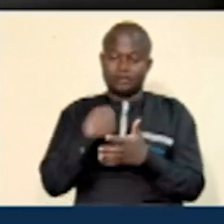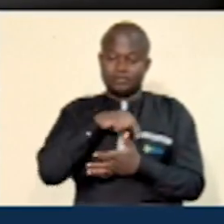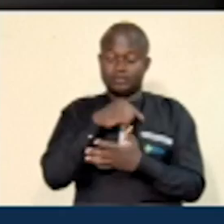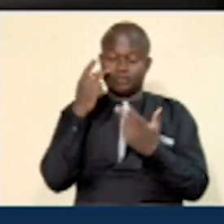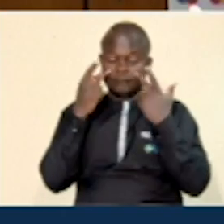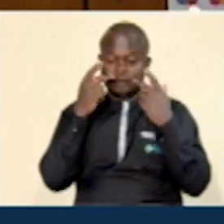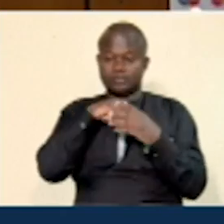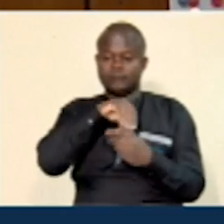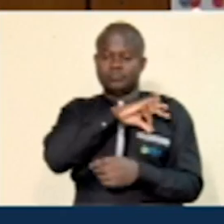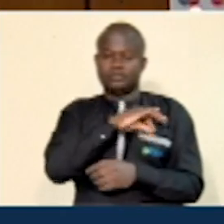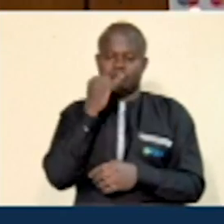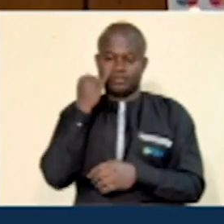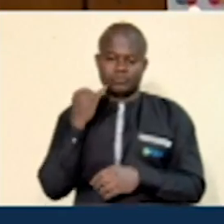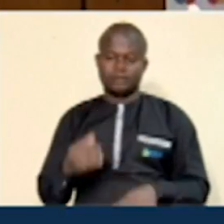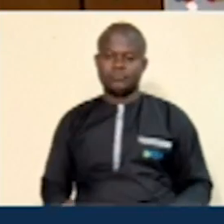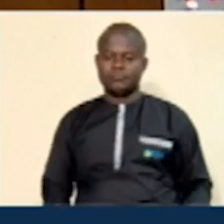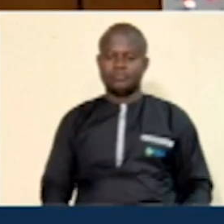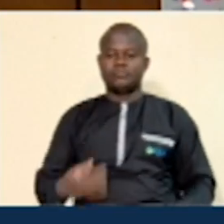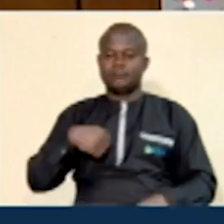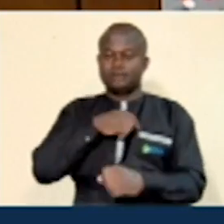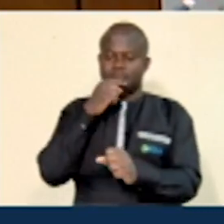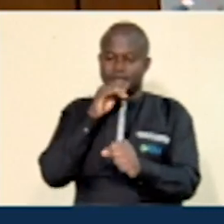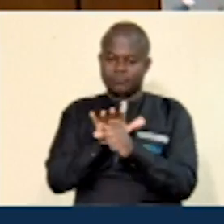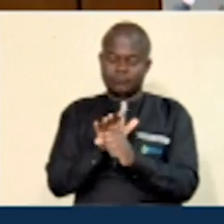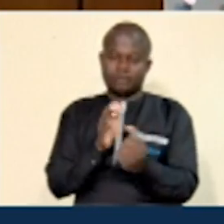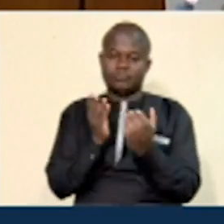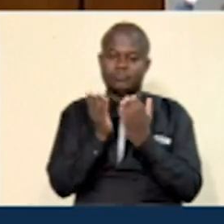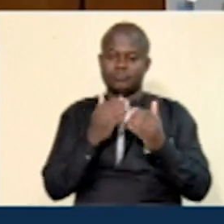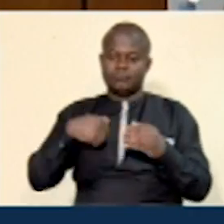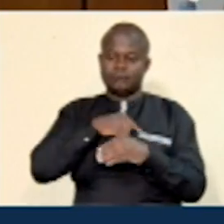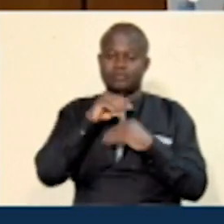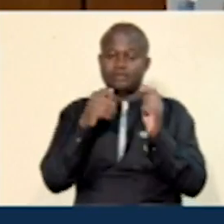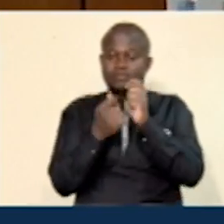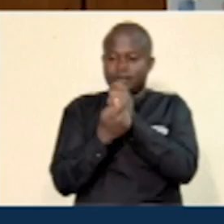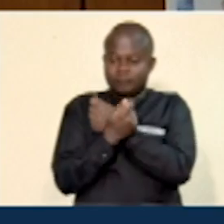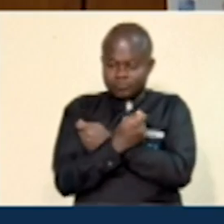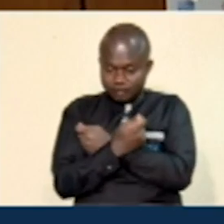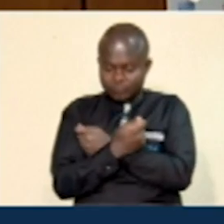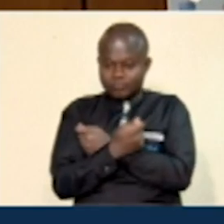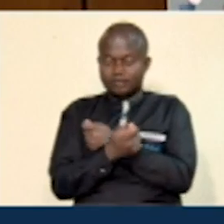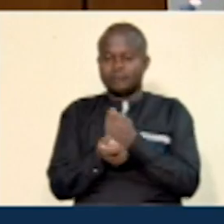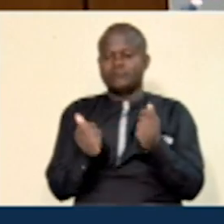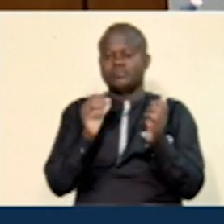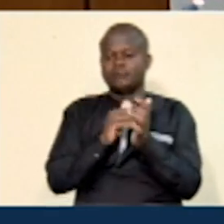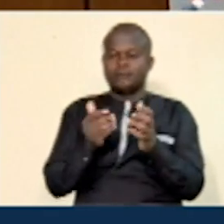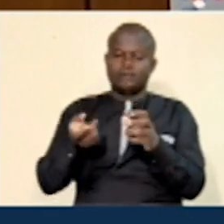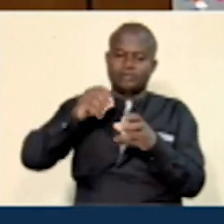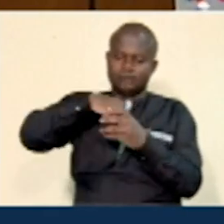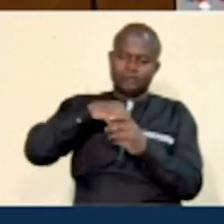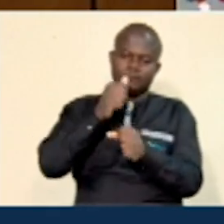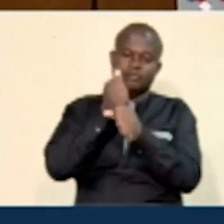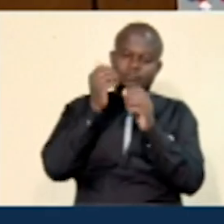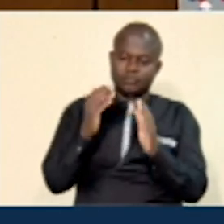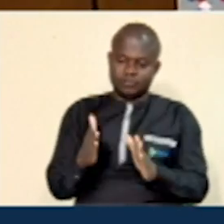inyungu yisumbuye. Natwe turizeza abatugana yuko serivisi twazivuguruye twongeramo